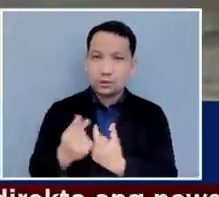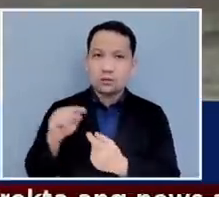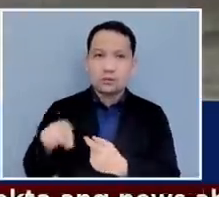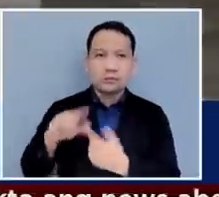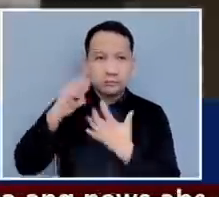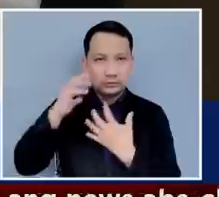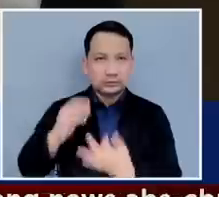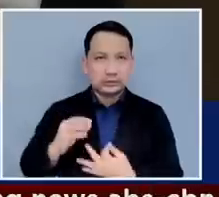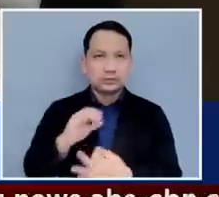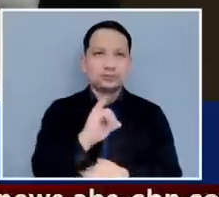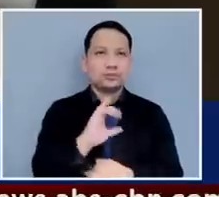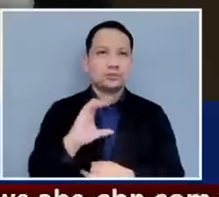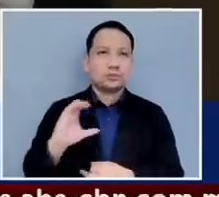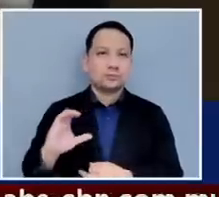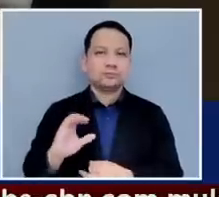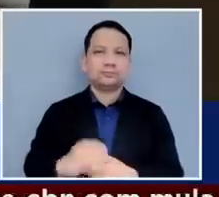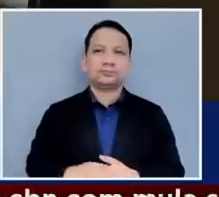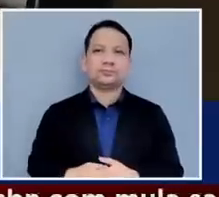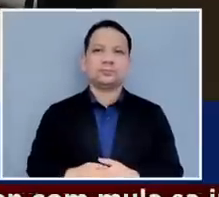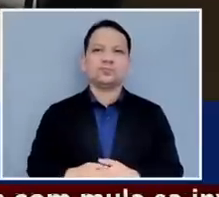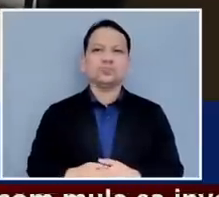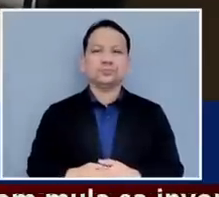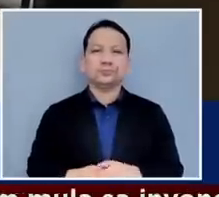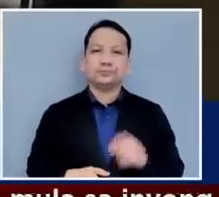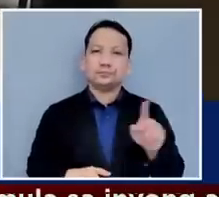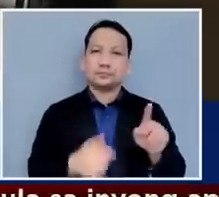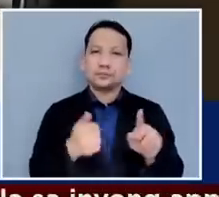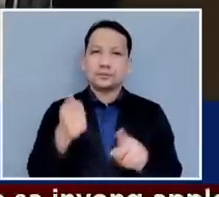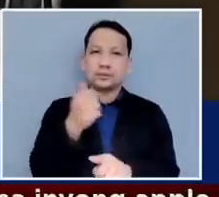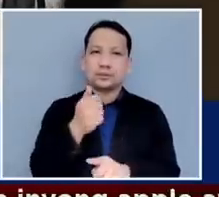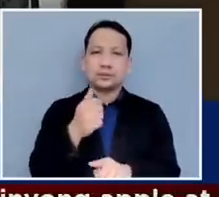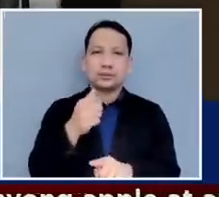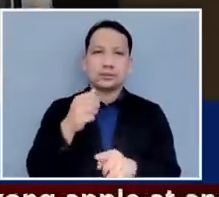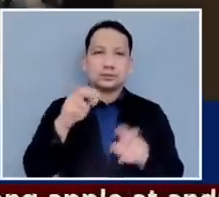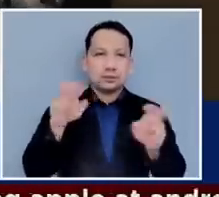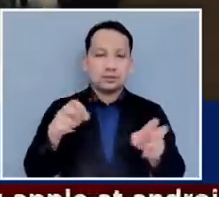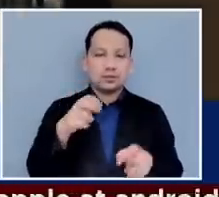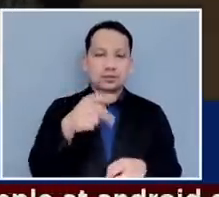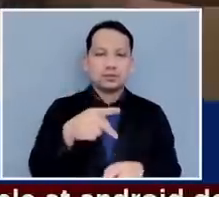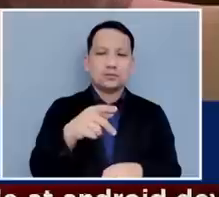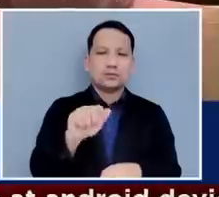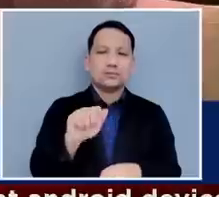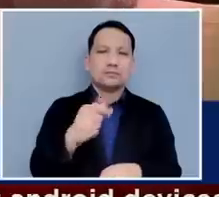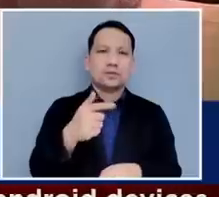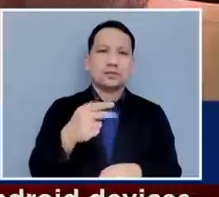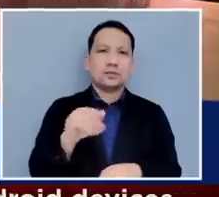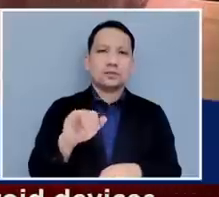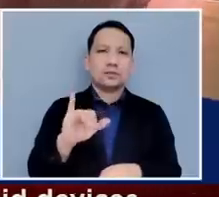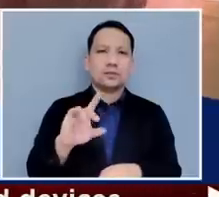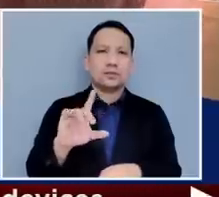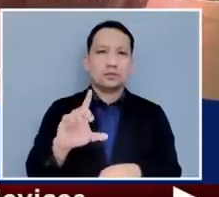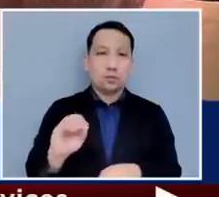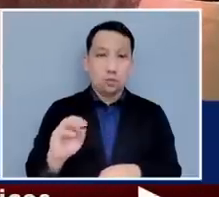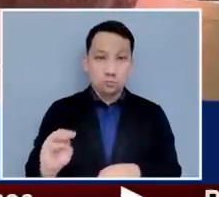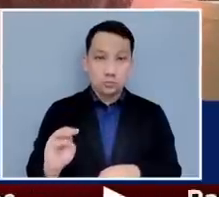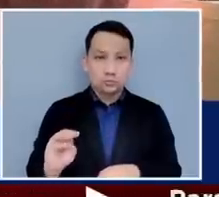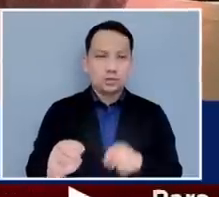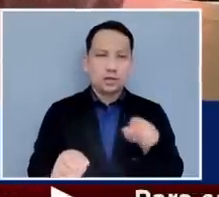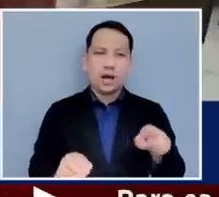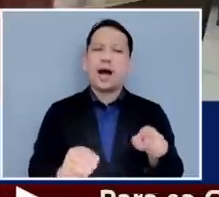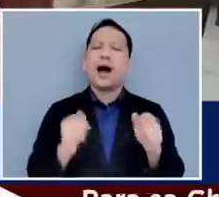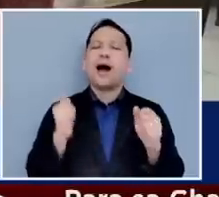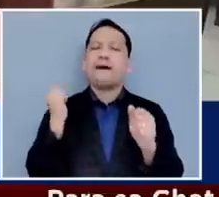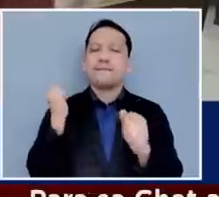ng ICC. Ang founder ng program Paghilom na si Father Flavi Villanueva may natatanaw na pag-asa